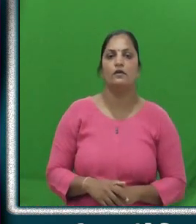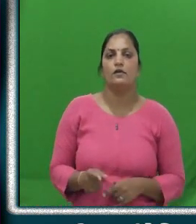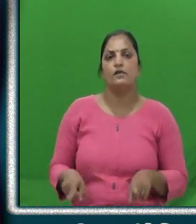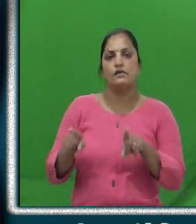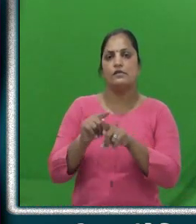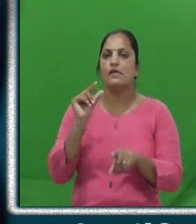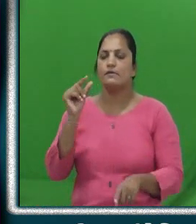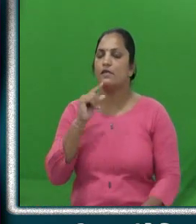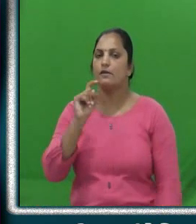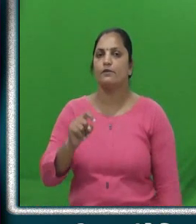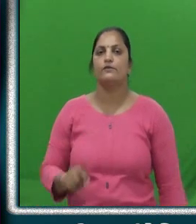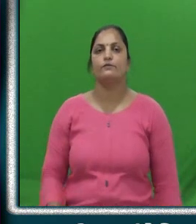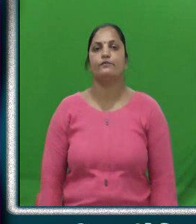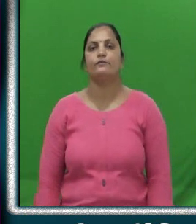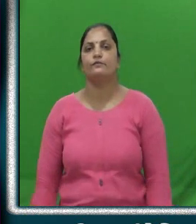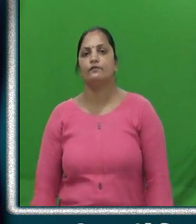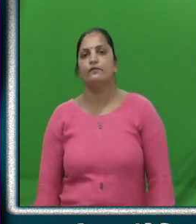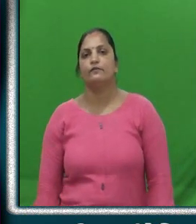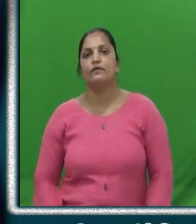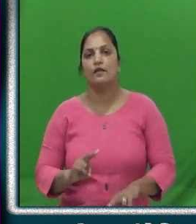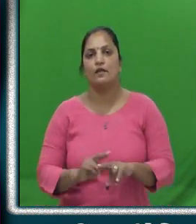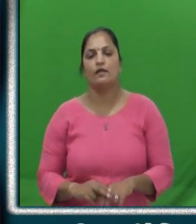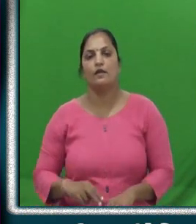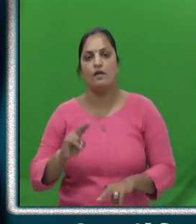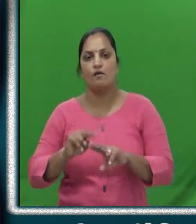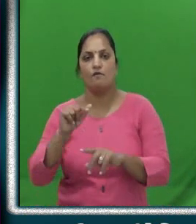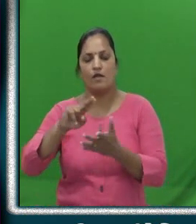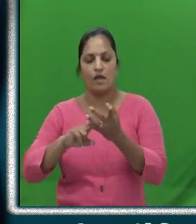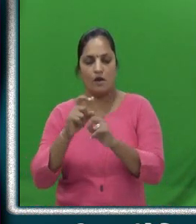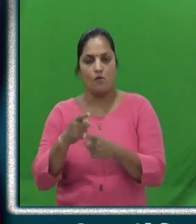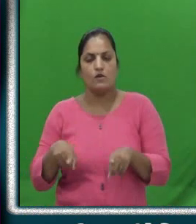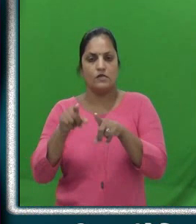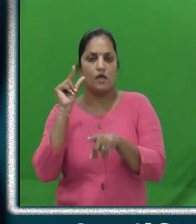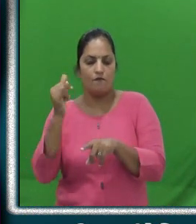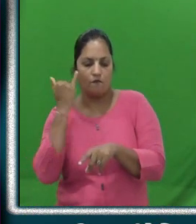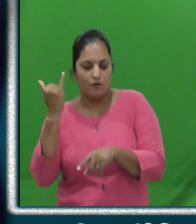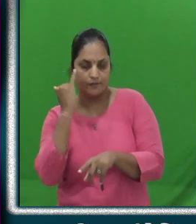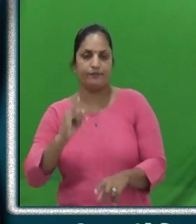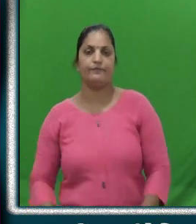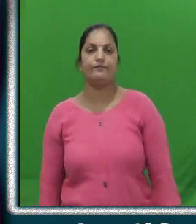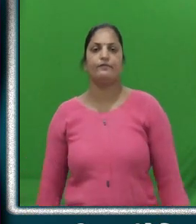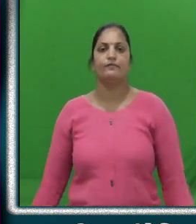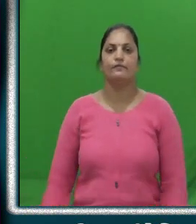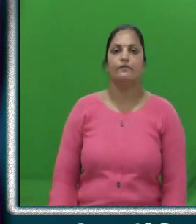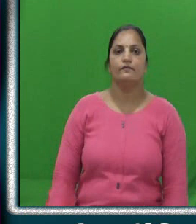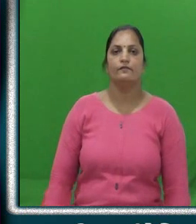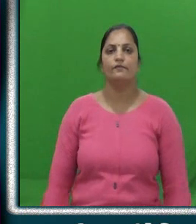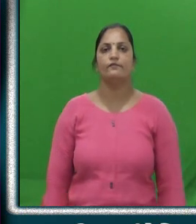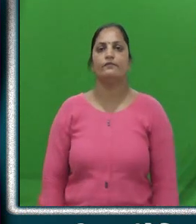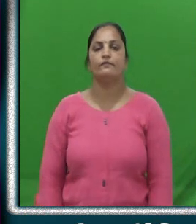પ્રશ્ન સિમિલર પૂછું છું બરાબર ફાઇન્ડ આઉટ ધ સેમ વર્ડ ઓફ